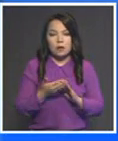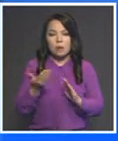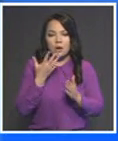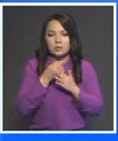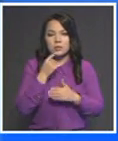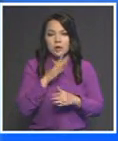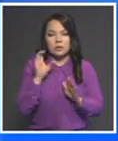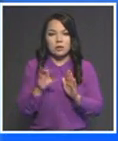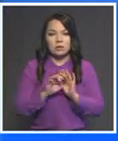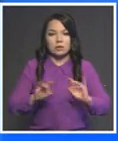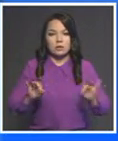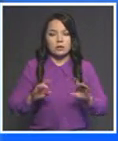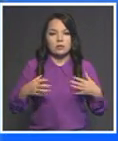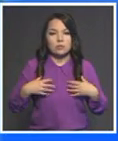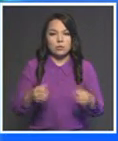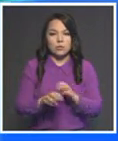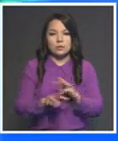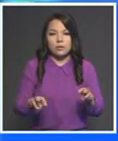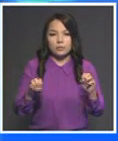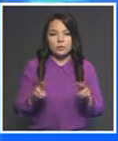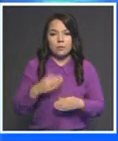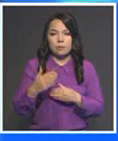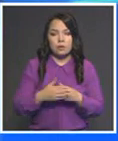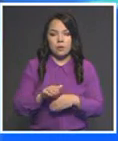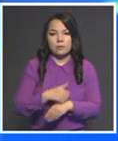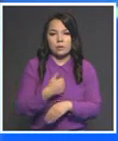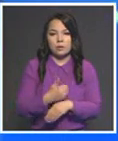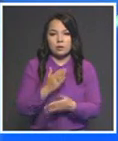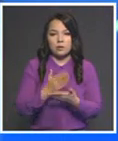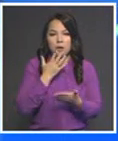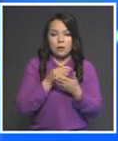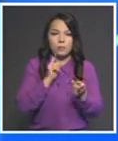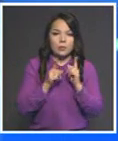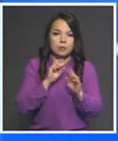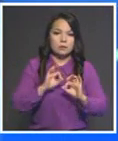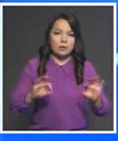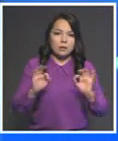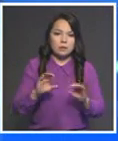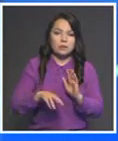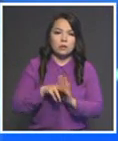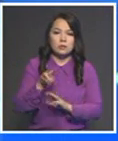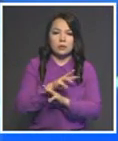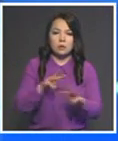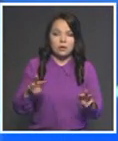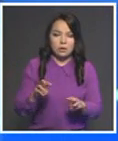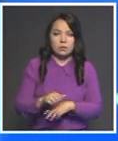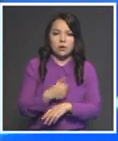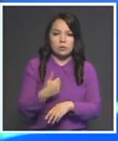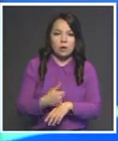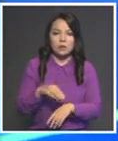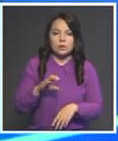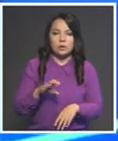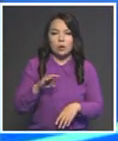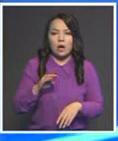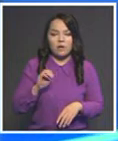сұрады. Денсаулық сақтау министрі үкімет мүшелері алдында баяндама жасап жатқан сәтте Сенат төрағасы Қасым-Жомарт Тоқаев Твиттерде жазба